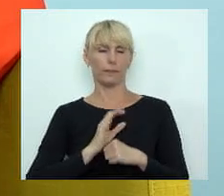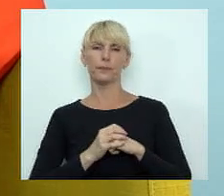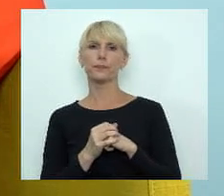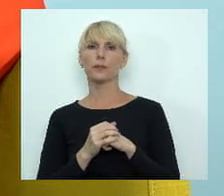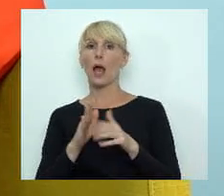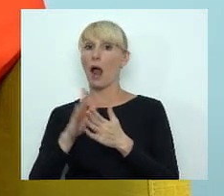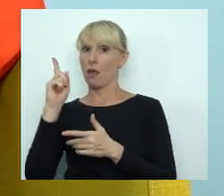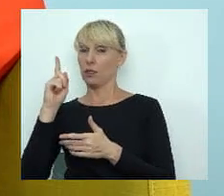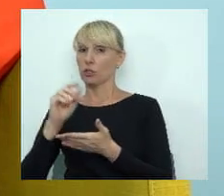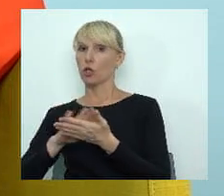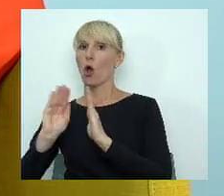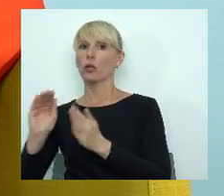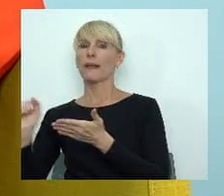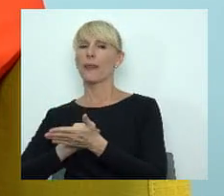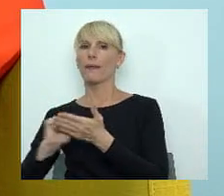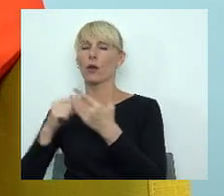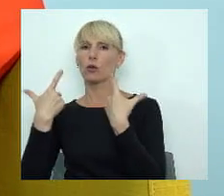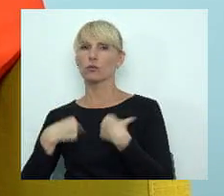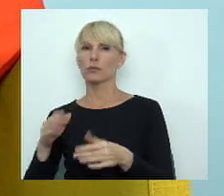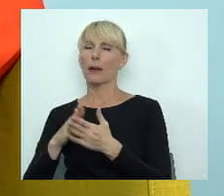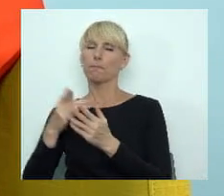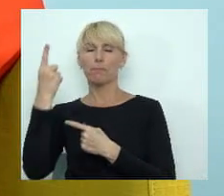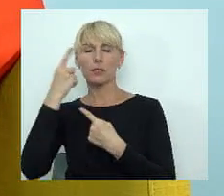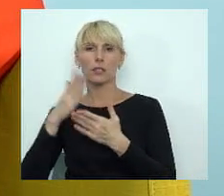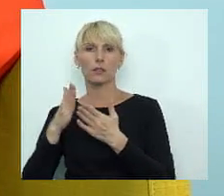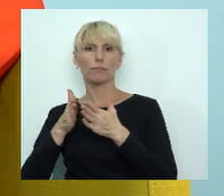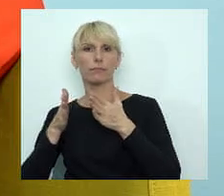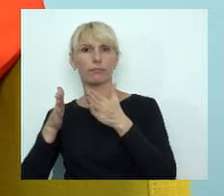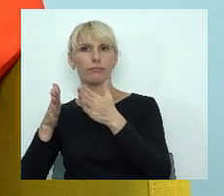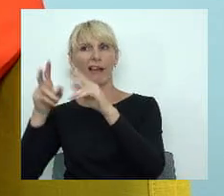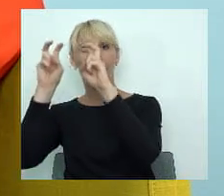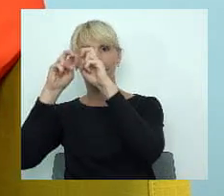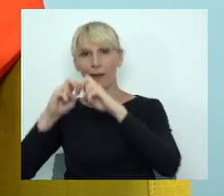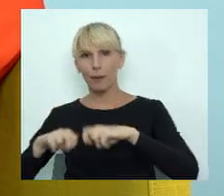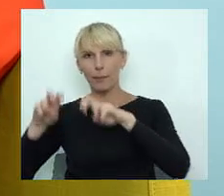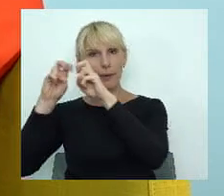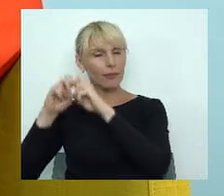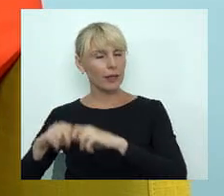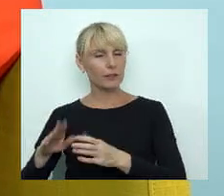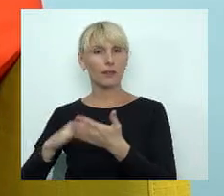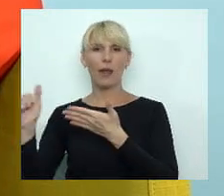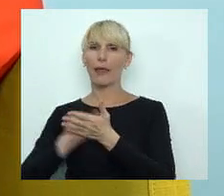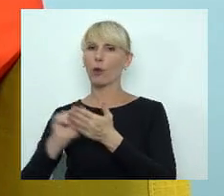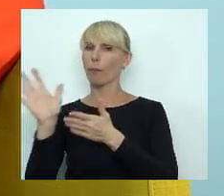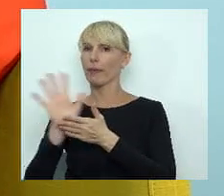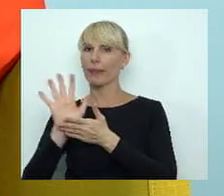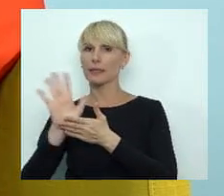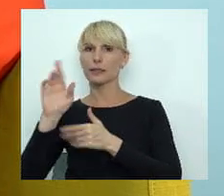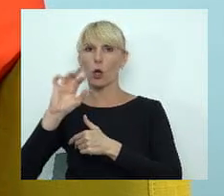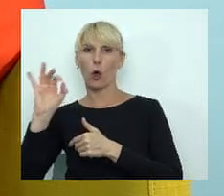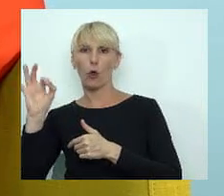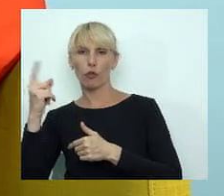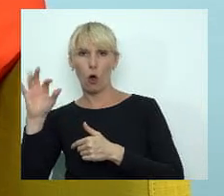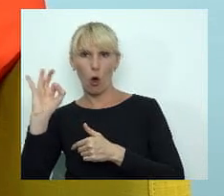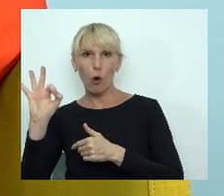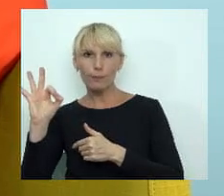osobowych, to myślę, że jeszcze spora droga przed nami, jeżeli chodzi o interpretację. Artykuł 15 jest bowiem napisany w taki sposób, artykuł 15